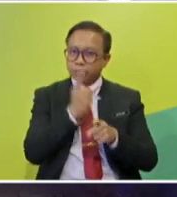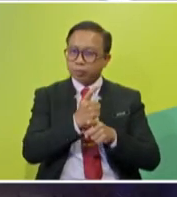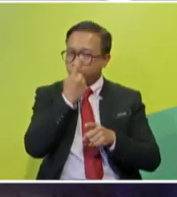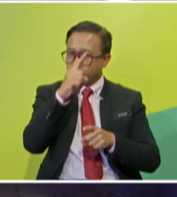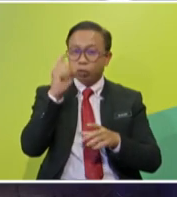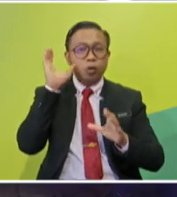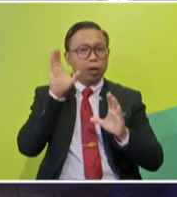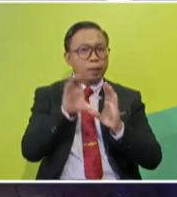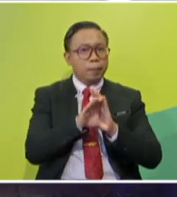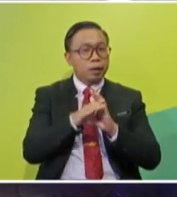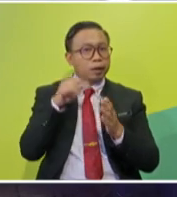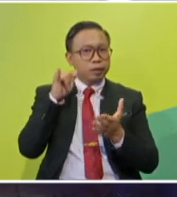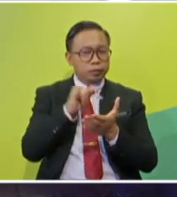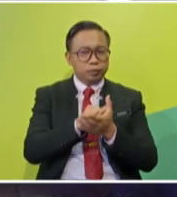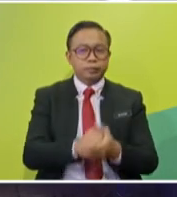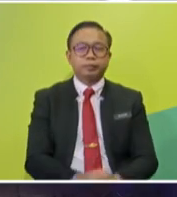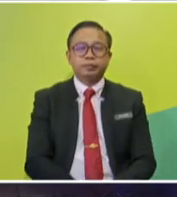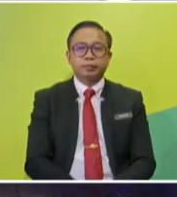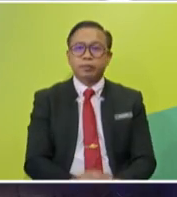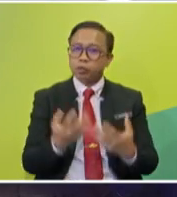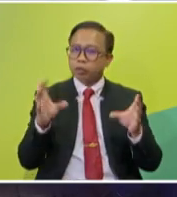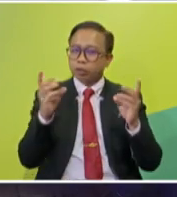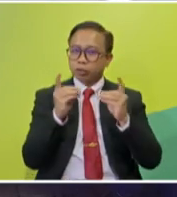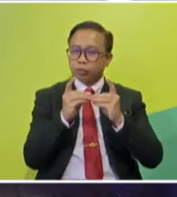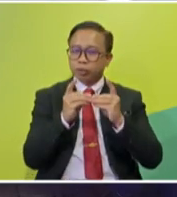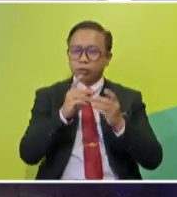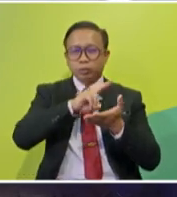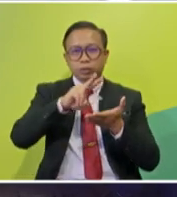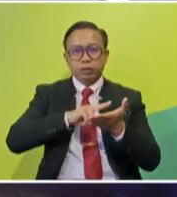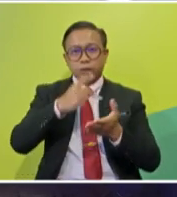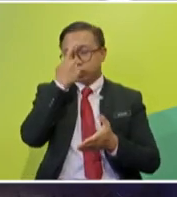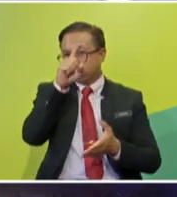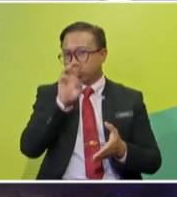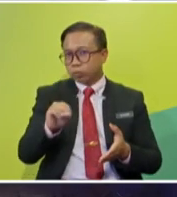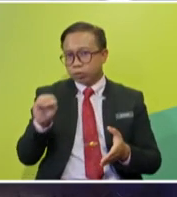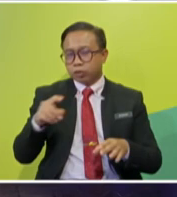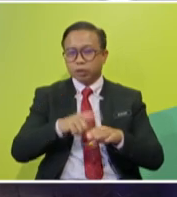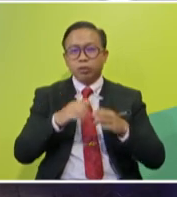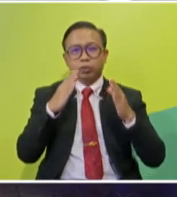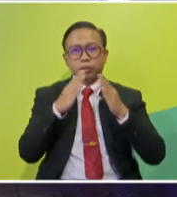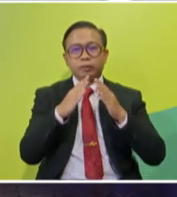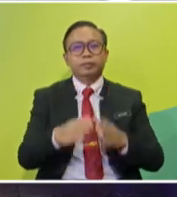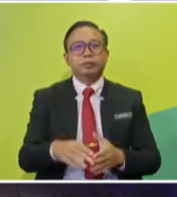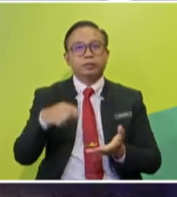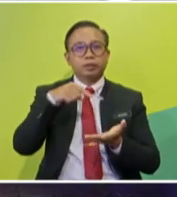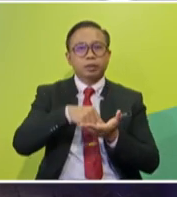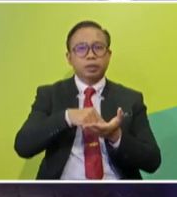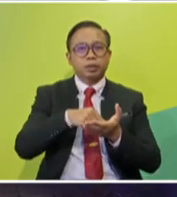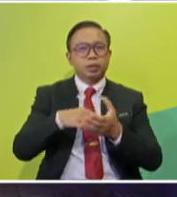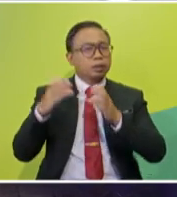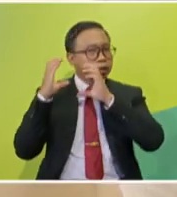gambar tersebut ah cupu Oke kayaknya Tolong bacakan untuk oke Ini